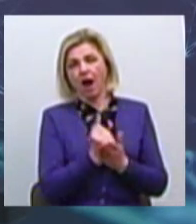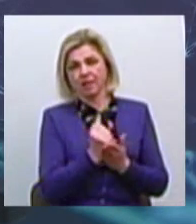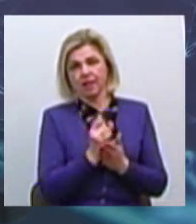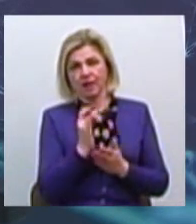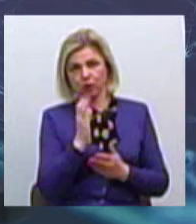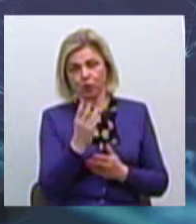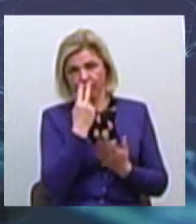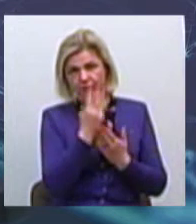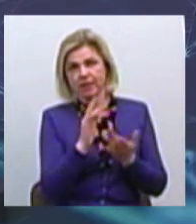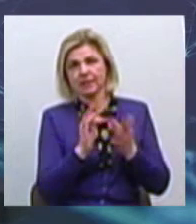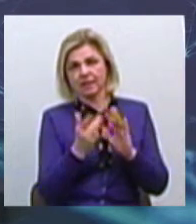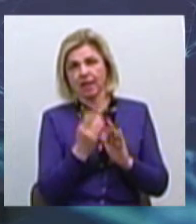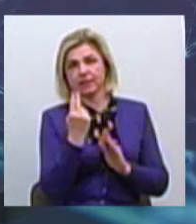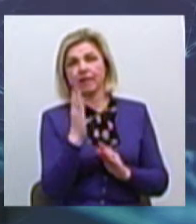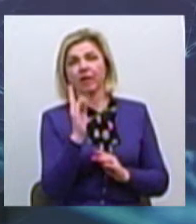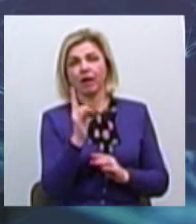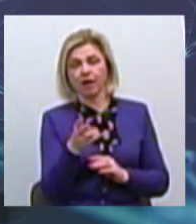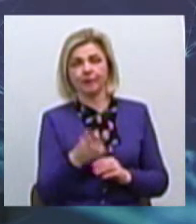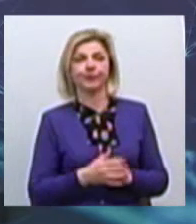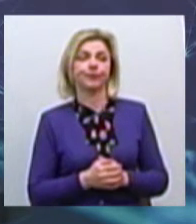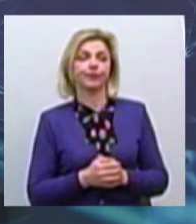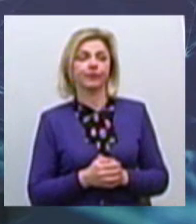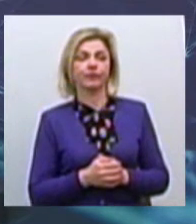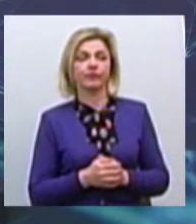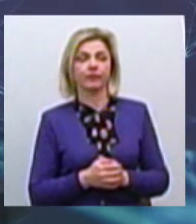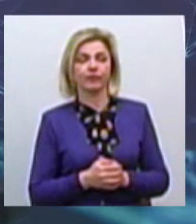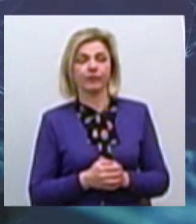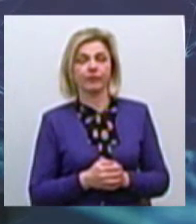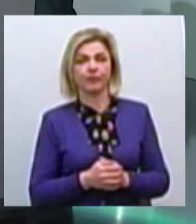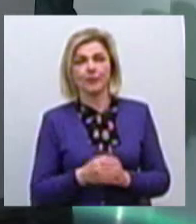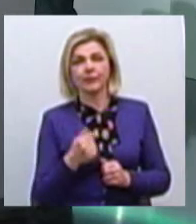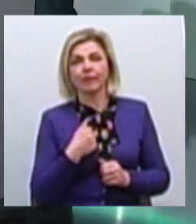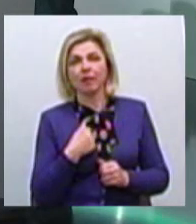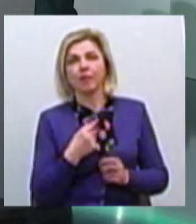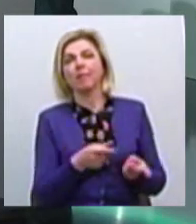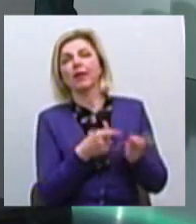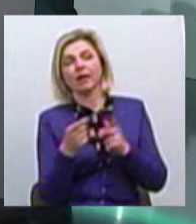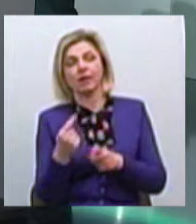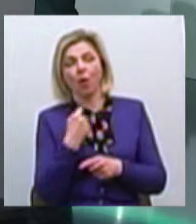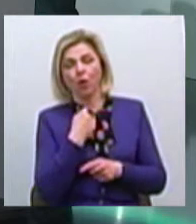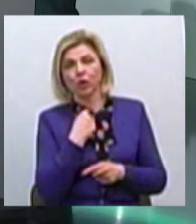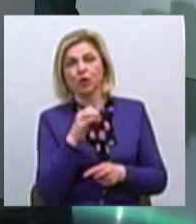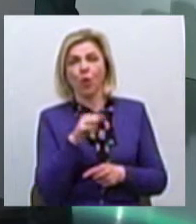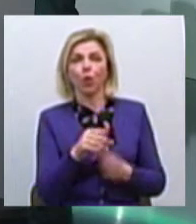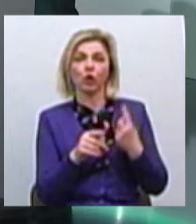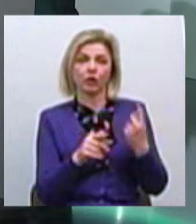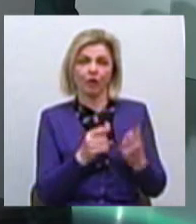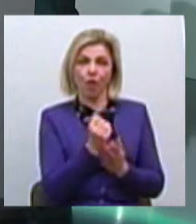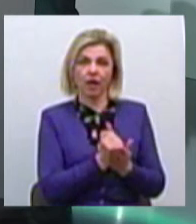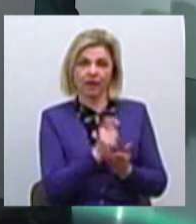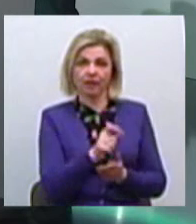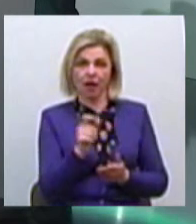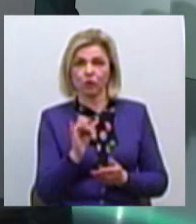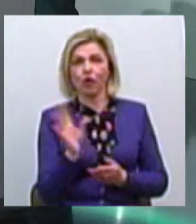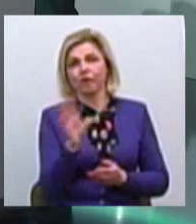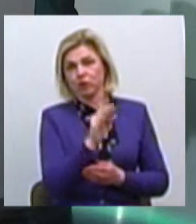ЦВК за кілька годин. Просто поперекидали голоси від кількох кандидатів одному, і все